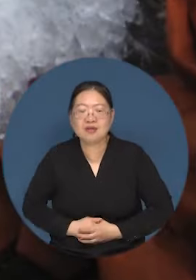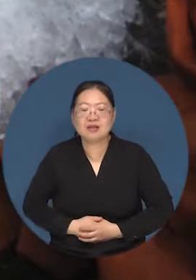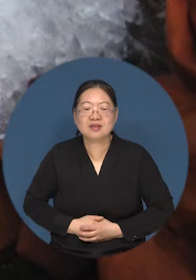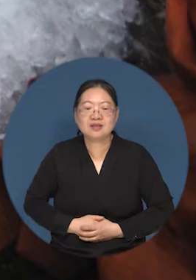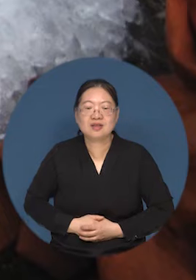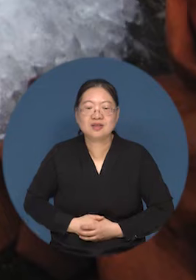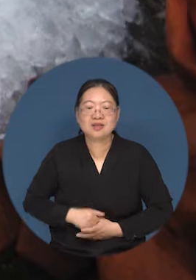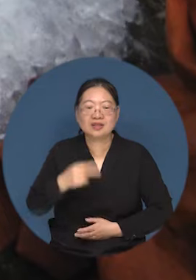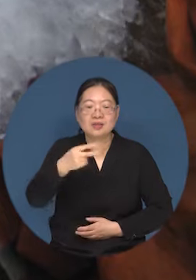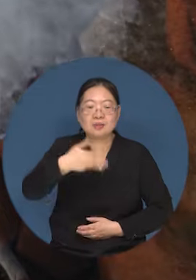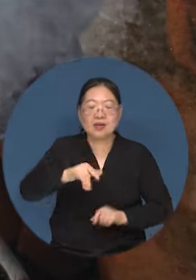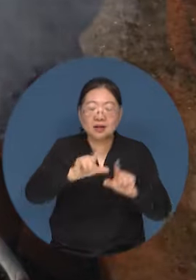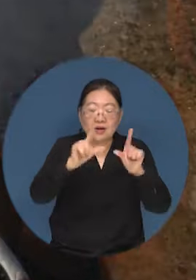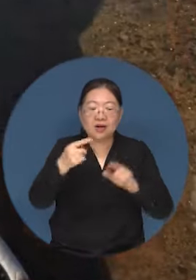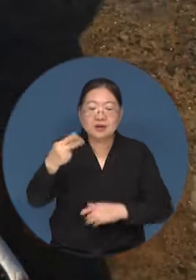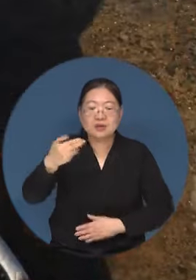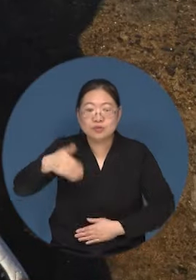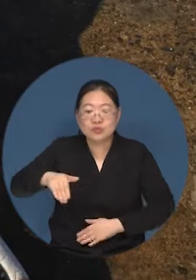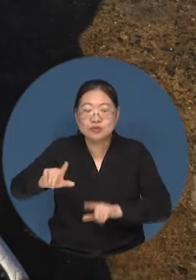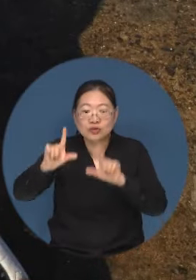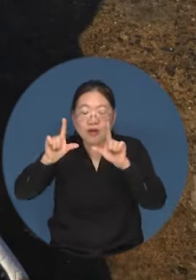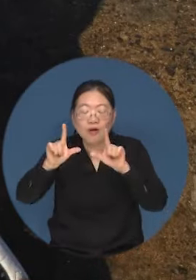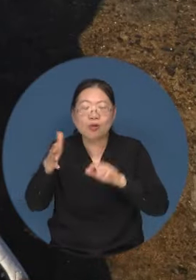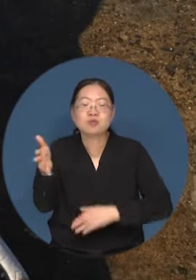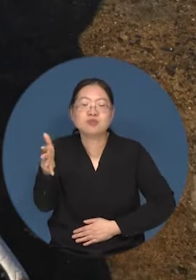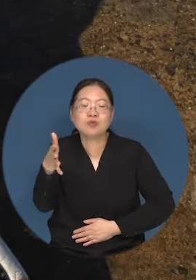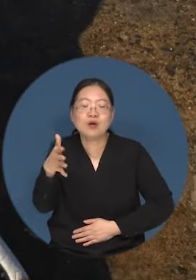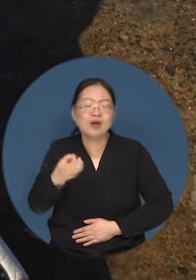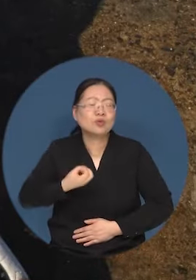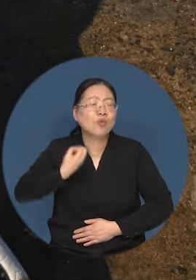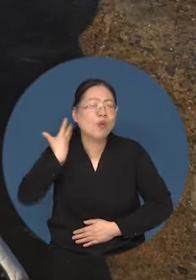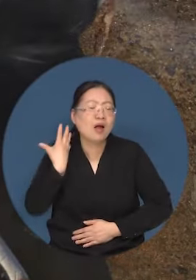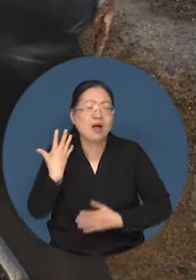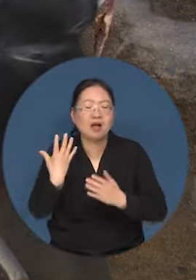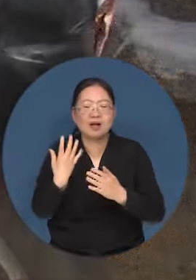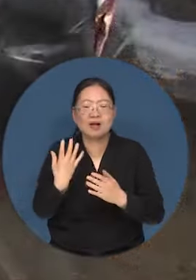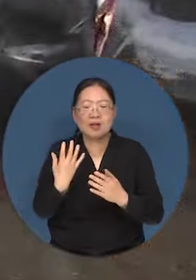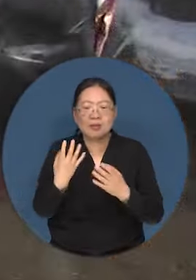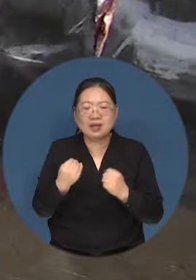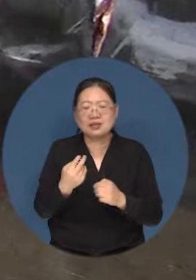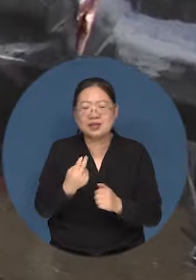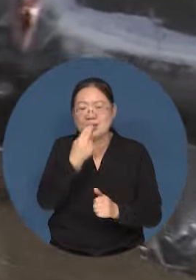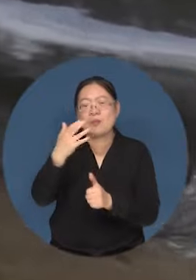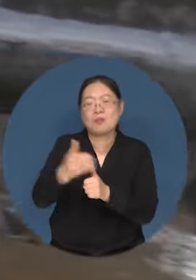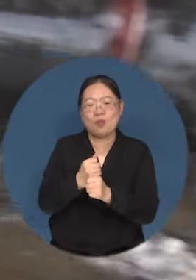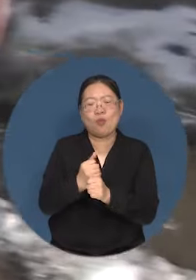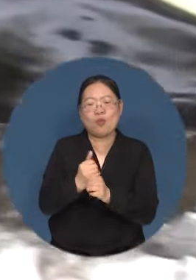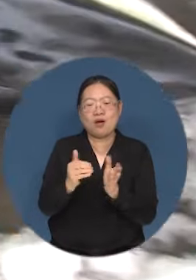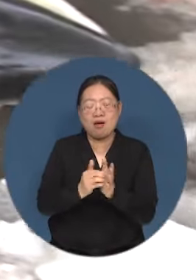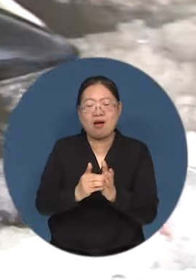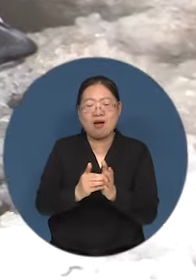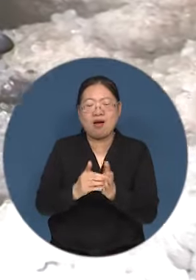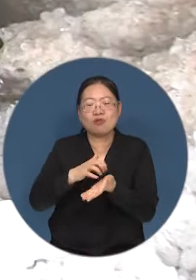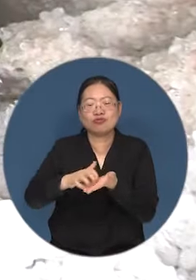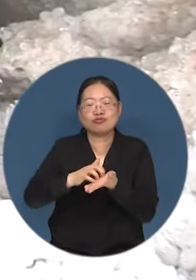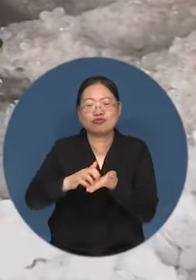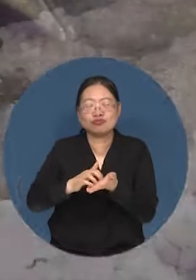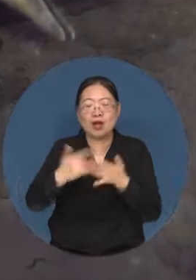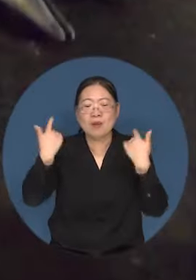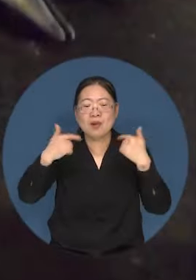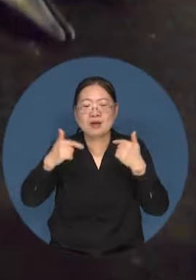그때 2008년 9년 이 무렵에 돌고래들이 많이 생포 당했습니다. 그래서 예. 개체수가